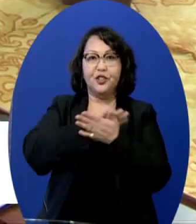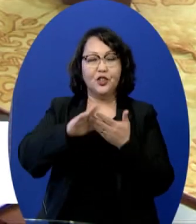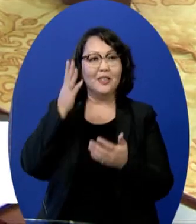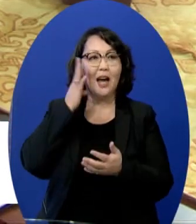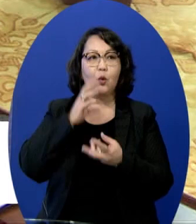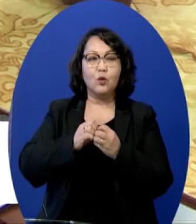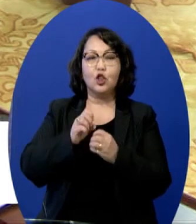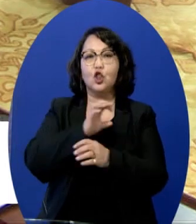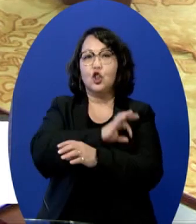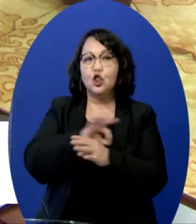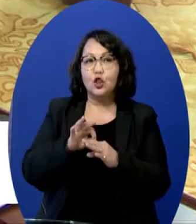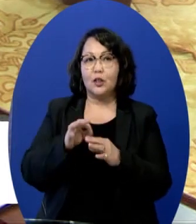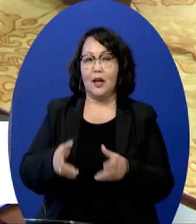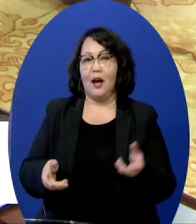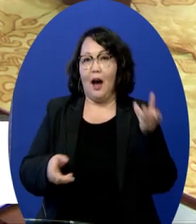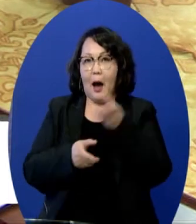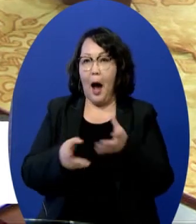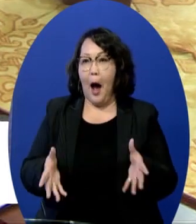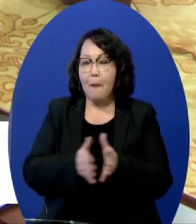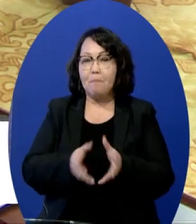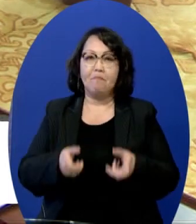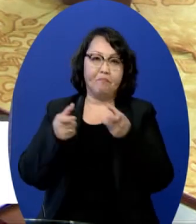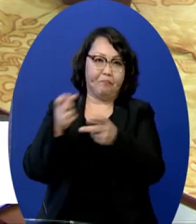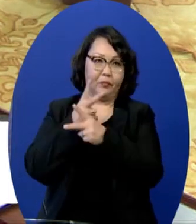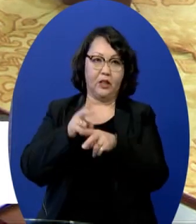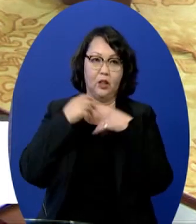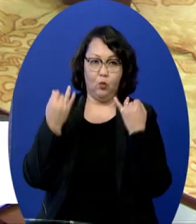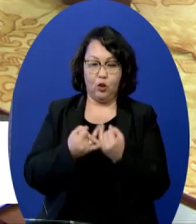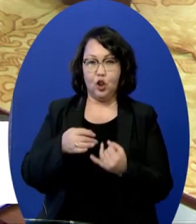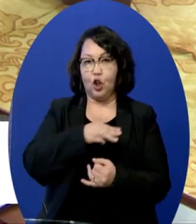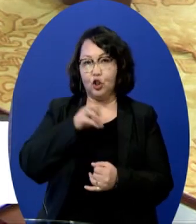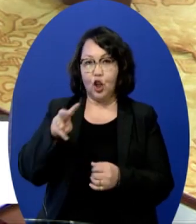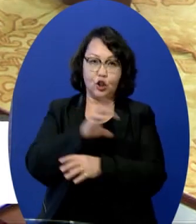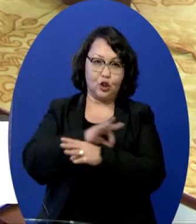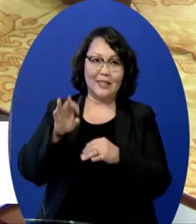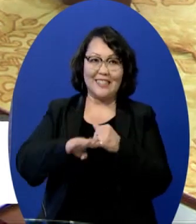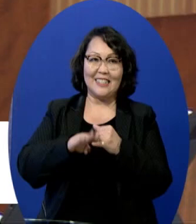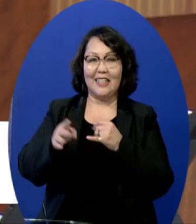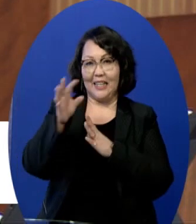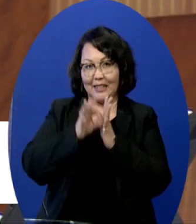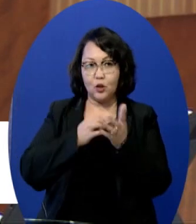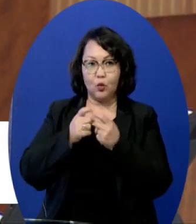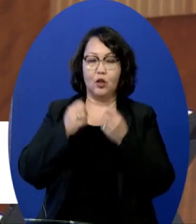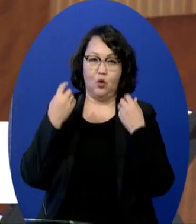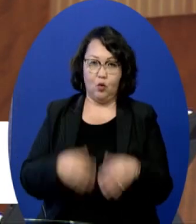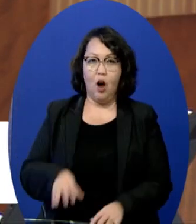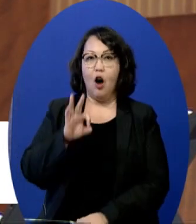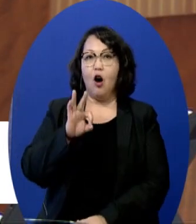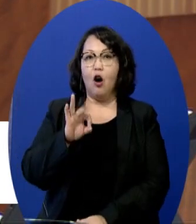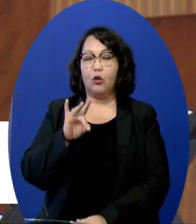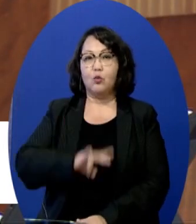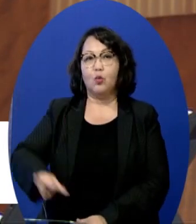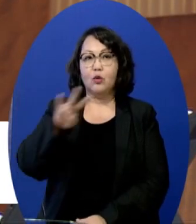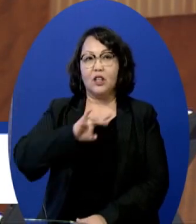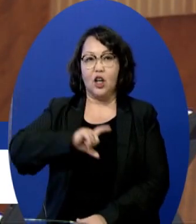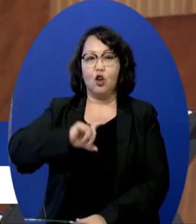найруулгын төсөл болон хамт өргөн мэдүүлсэн хууль за улсын хурлын тогтоолын төслүүдийн эцсийн хэлэлцүүлгийг бол хийсэн. Тэр оронтгийн өмчийн харилцаа